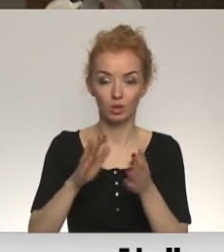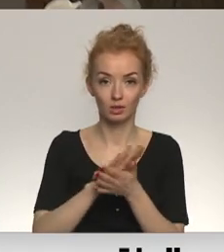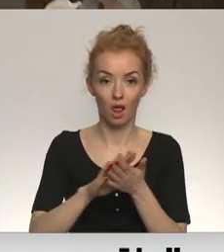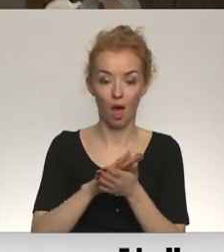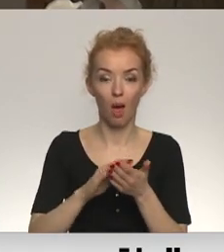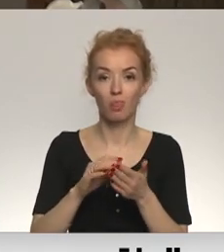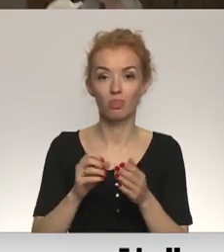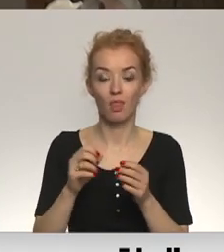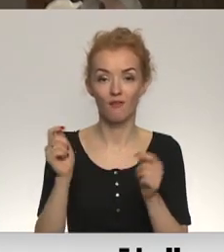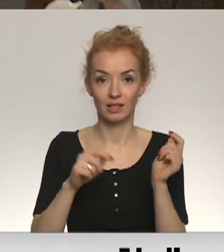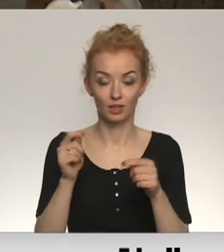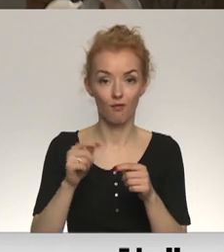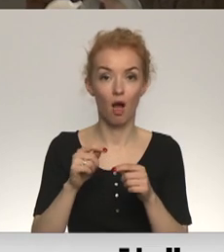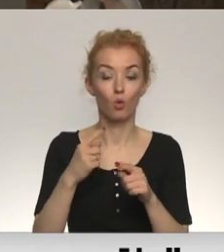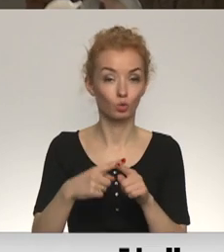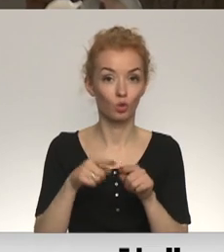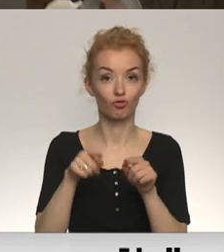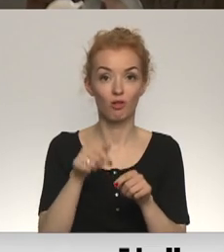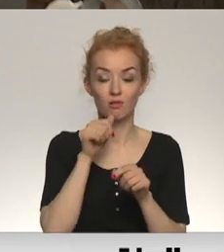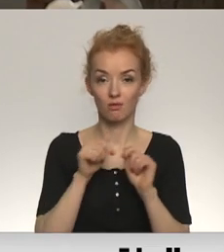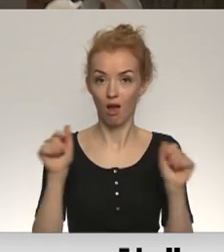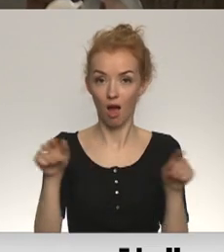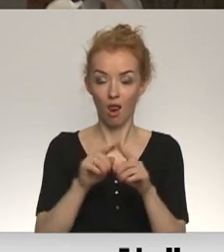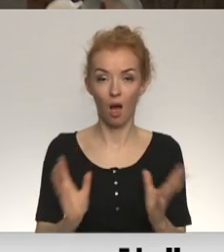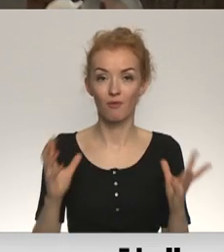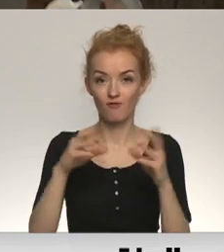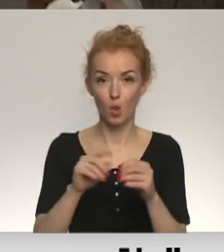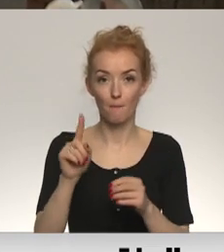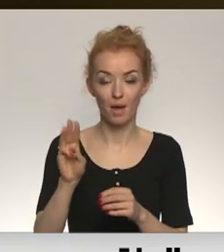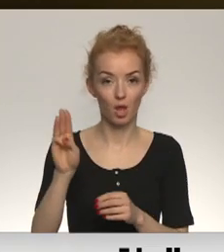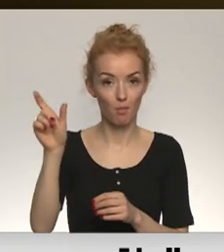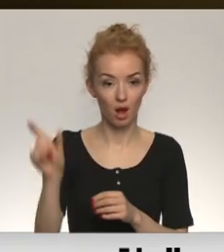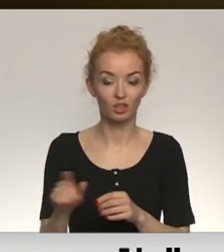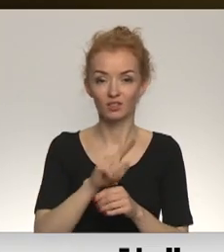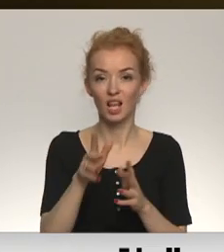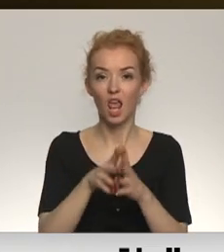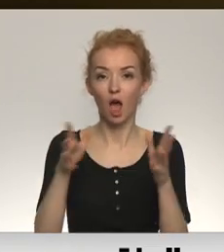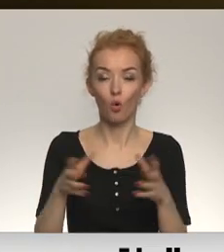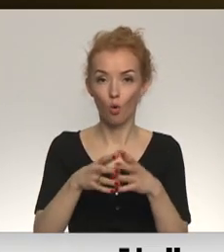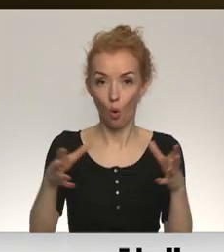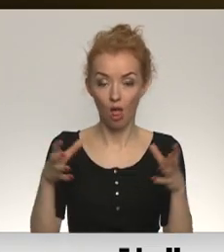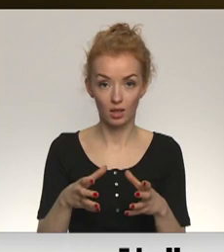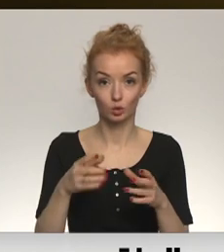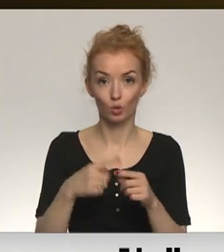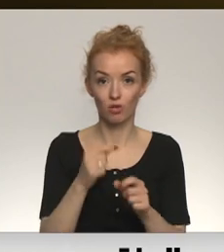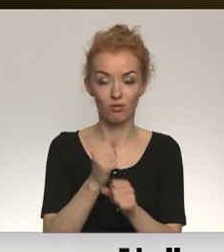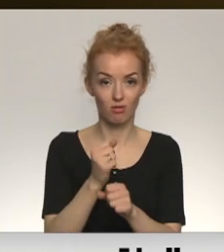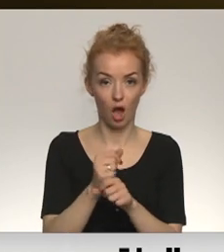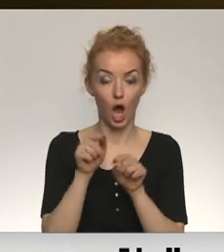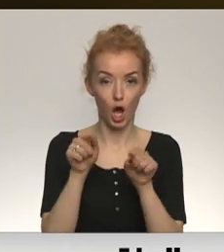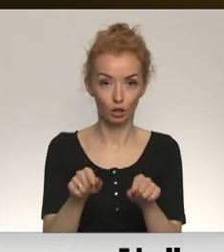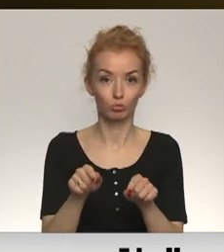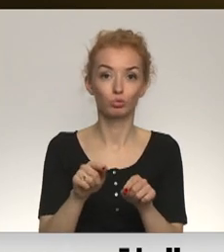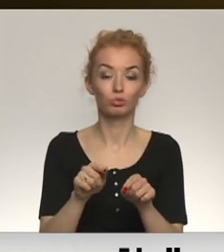festivālos. Jauno izstāžu zāle ir vieta, kas apvieno vislielāko Pētera Martinsona keramikas darbu kolekciju pasaulē. Darbus Daugavpils Marka